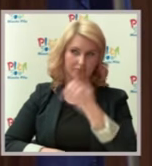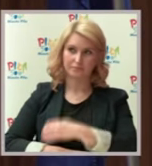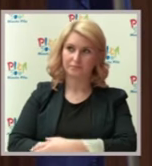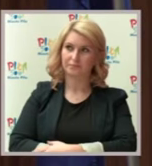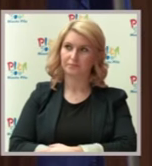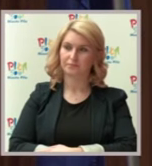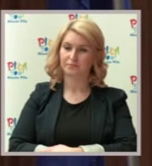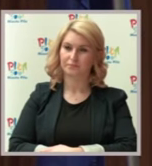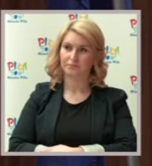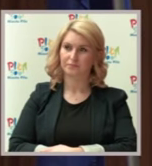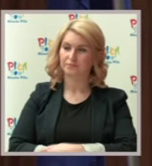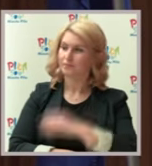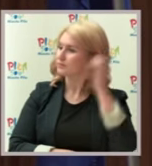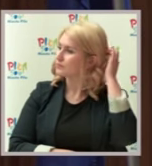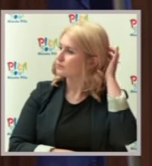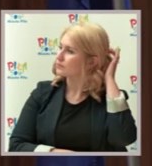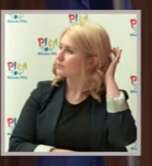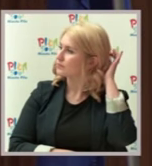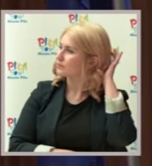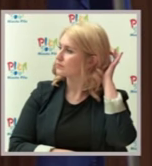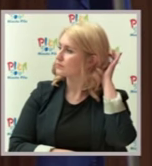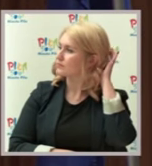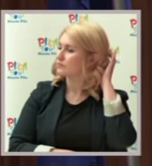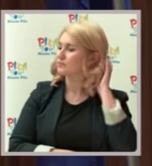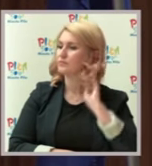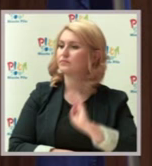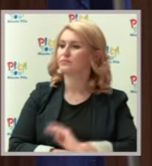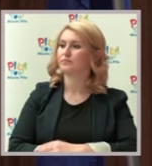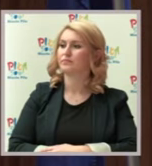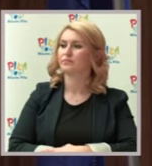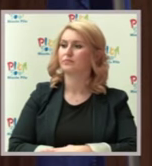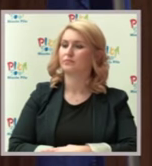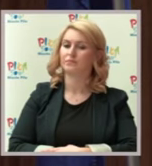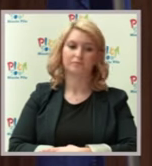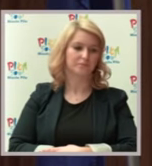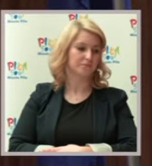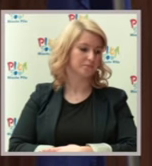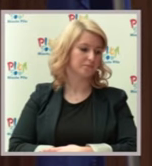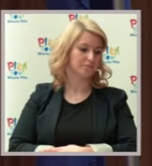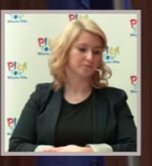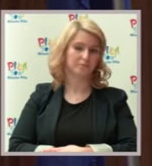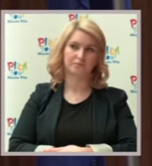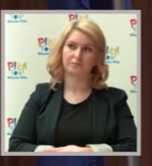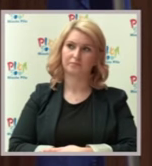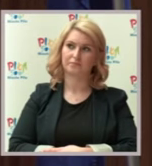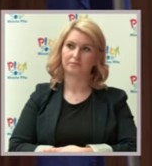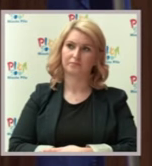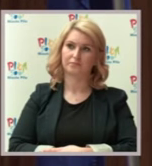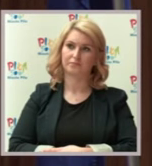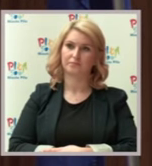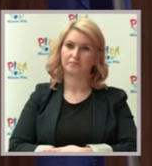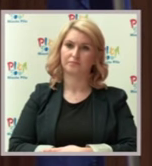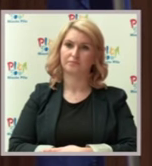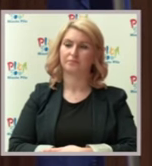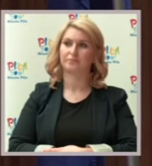za kilka lat ci, którzy będą przyjeżdżać tutaj do nas i